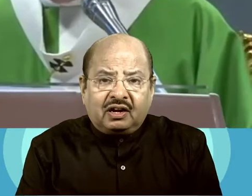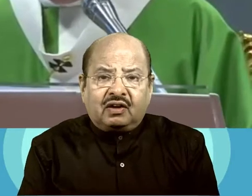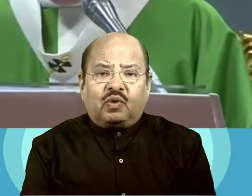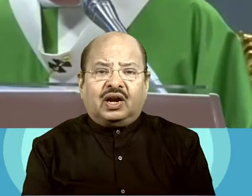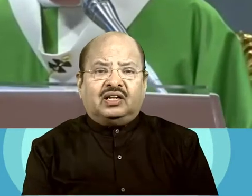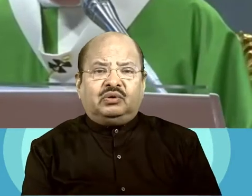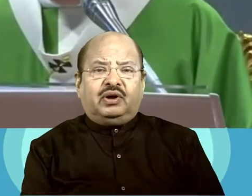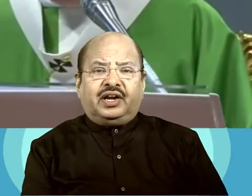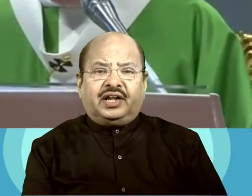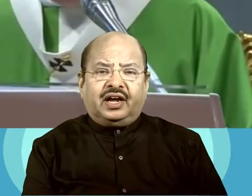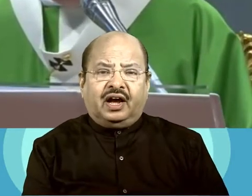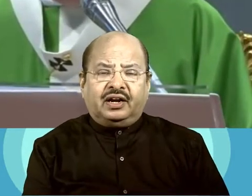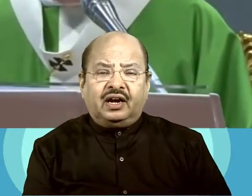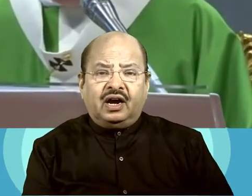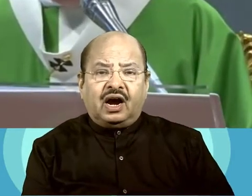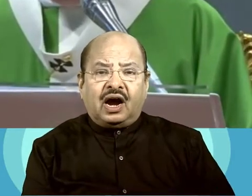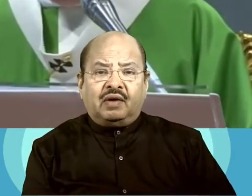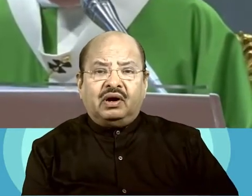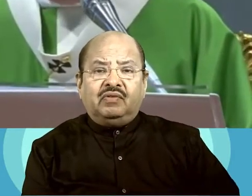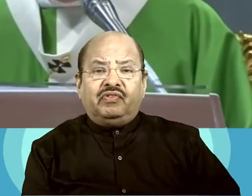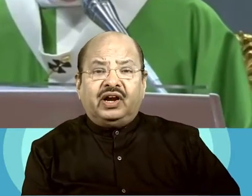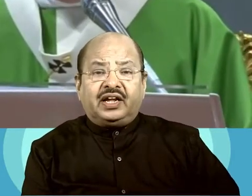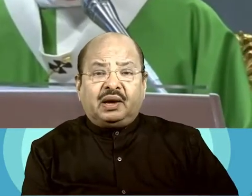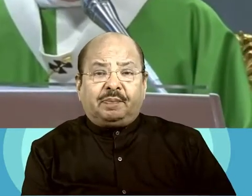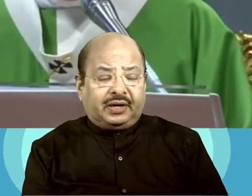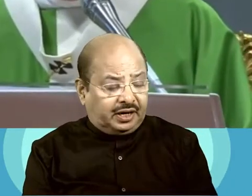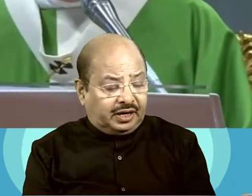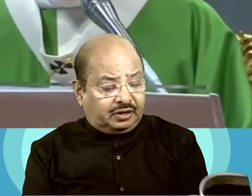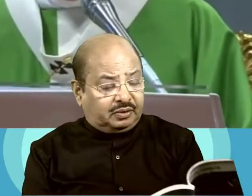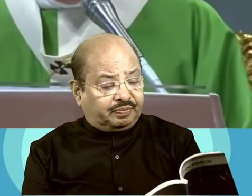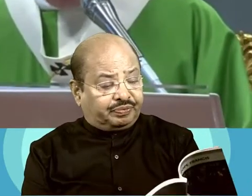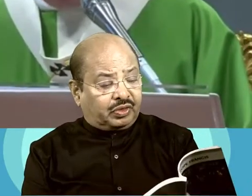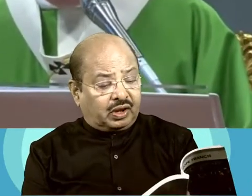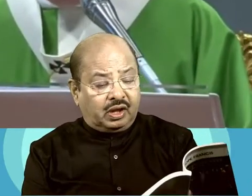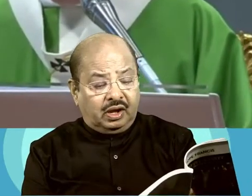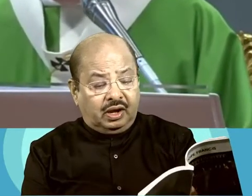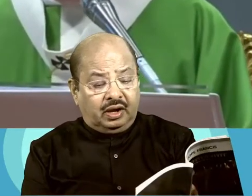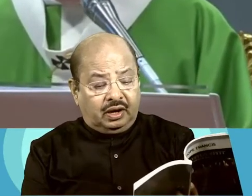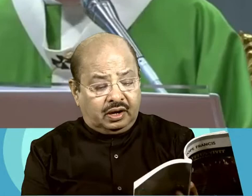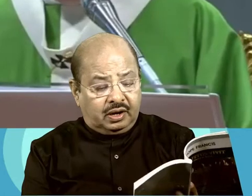അറിവിൽ വളർന്നുകൊണ്ടിരിക്കാൻ അവൾ വിളിക്കപ്പെട്ടിരിക്കുന്നു.